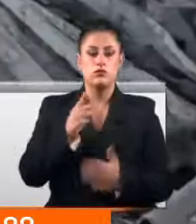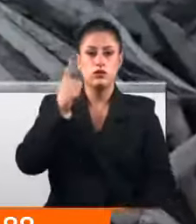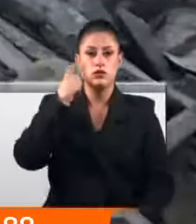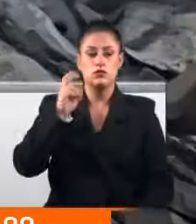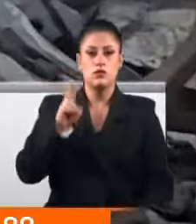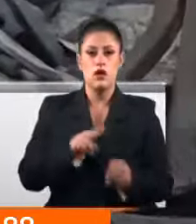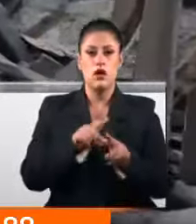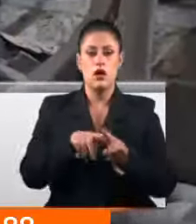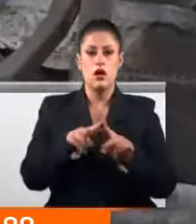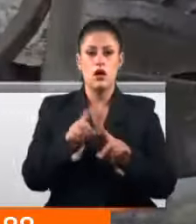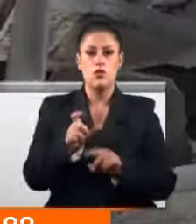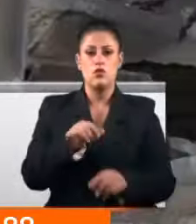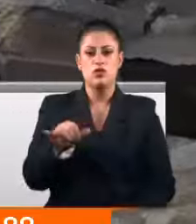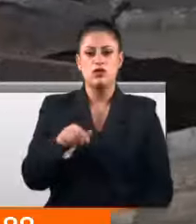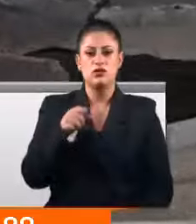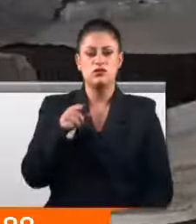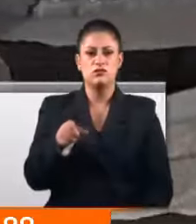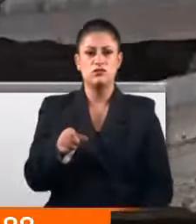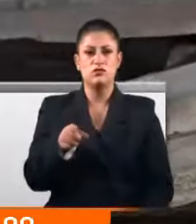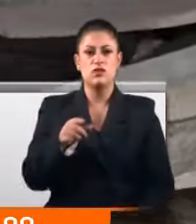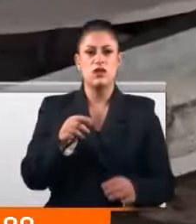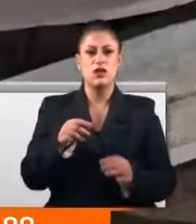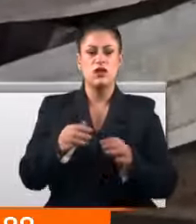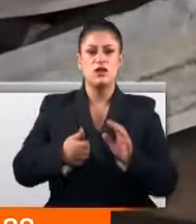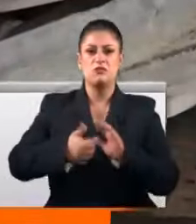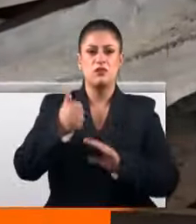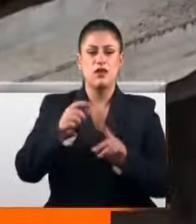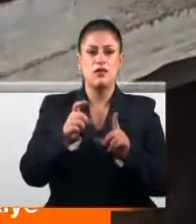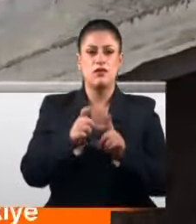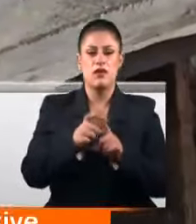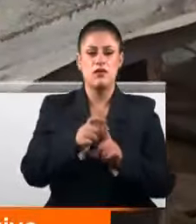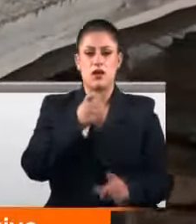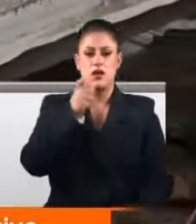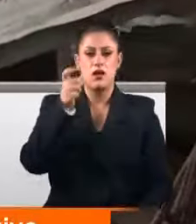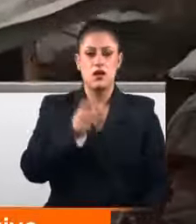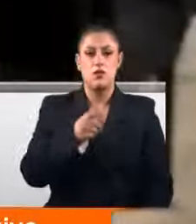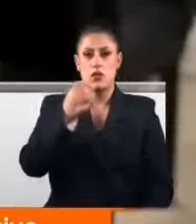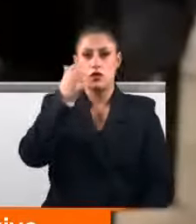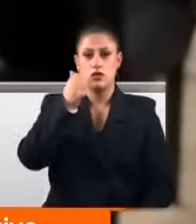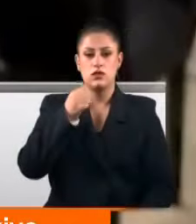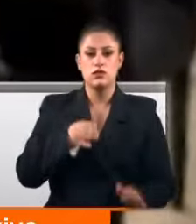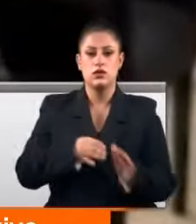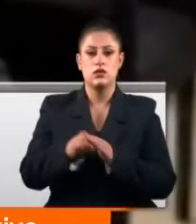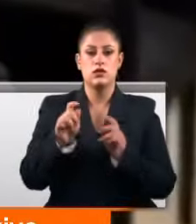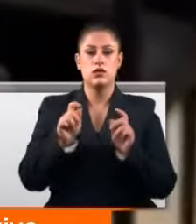yancısı Kan, faşist yasa dışı yerleşimci lideri Daniele Weiss'ı Gazze'ye soktu.